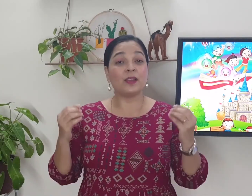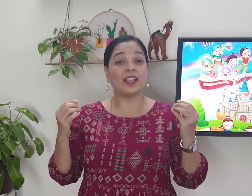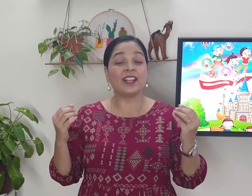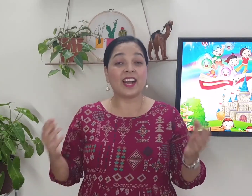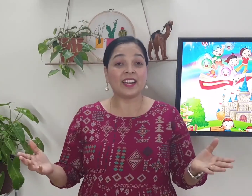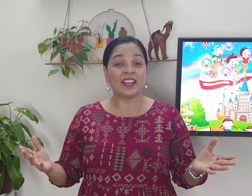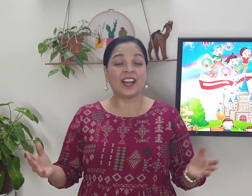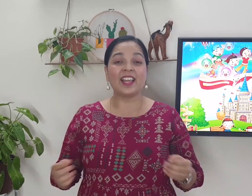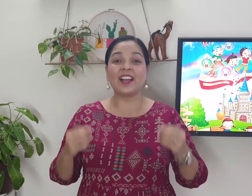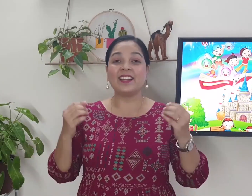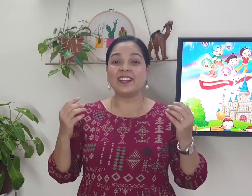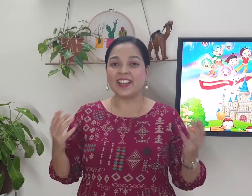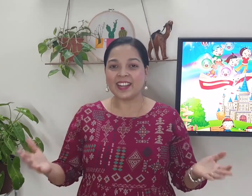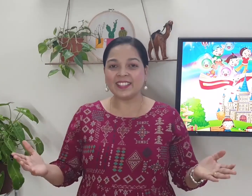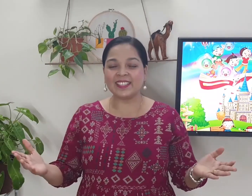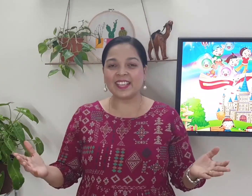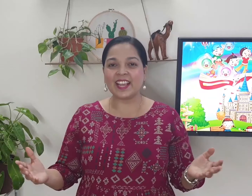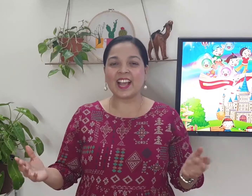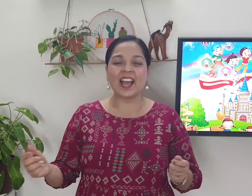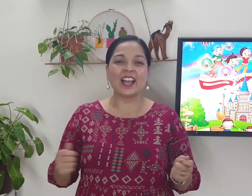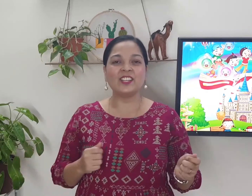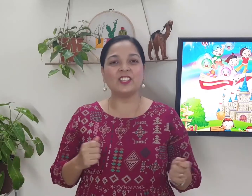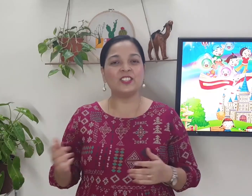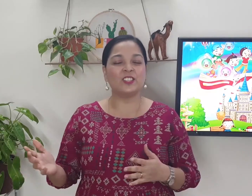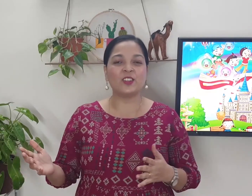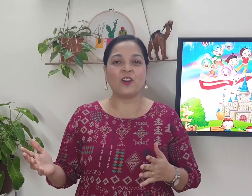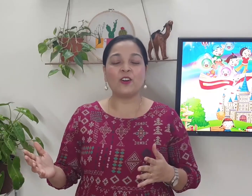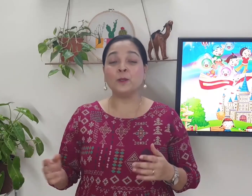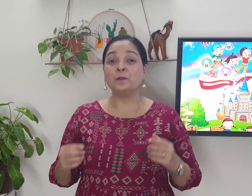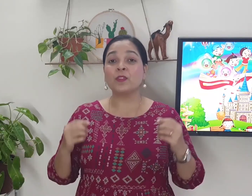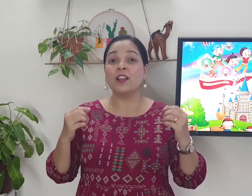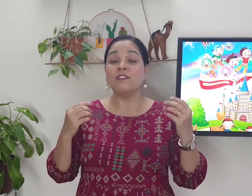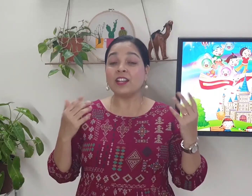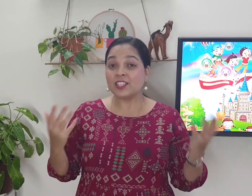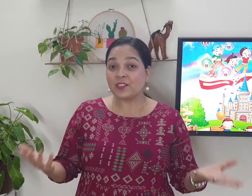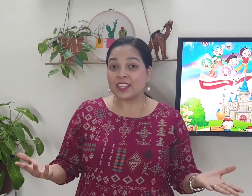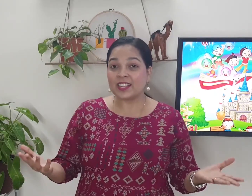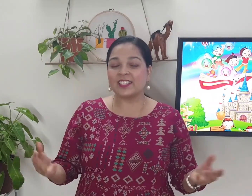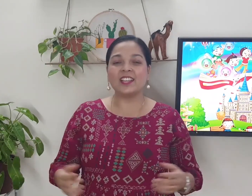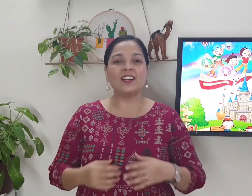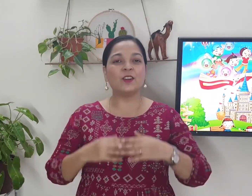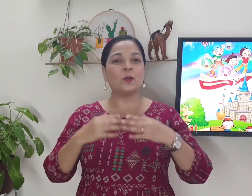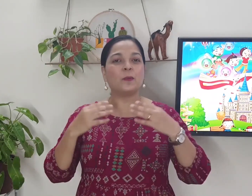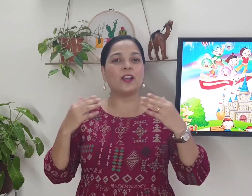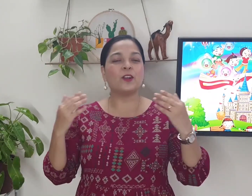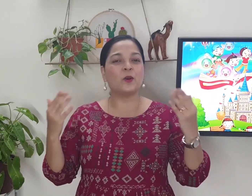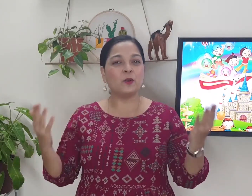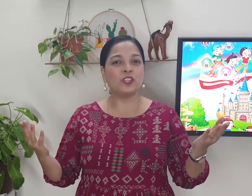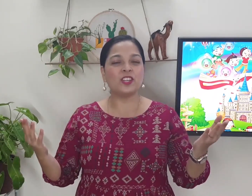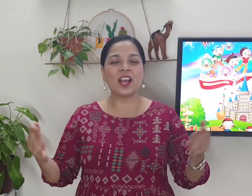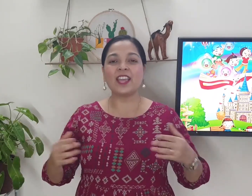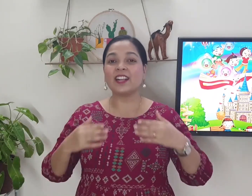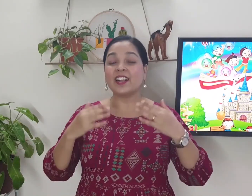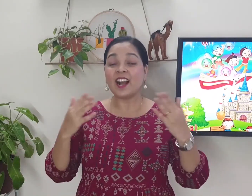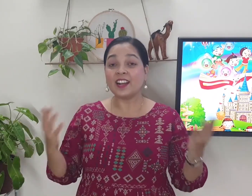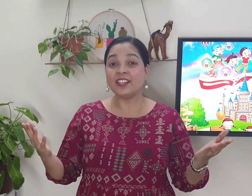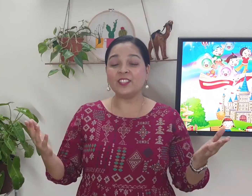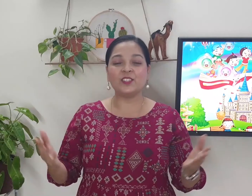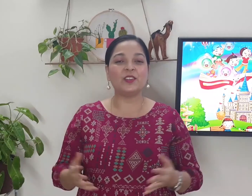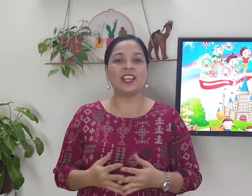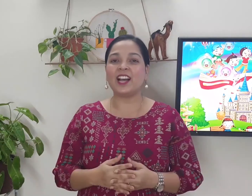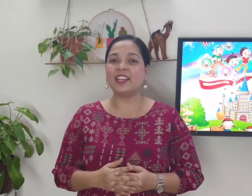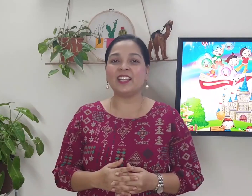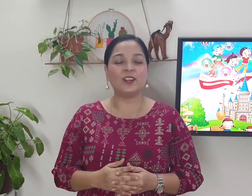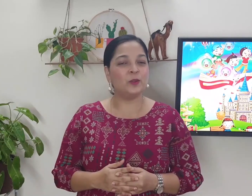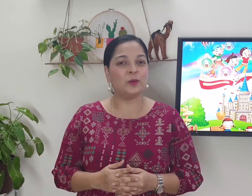केलं, आपण गाणे गायलो, आपण डान्स केला, आपण ॲक्शन सॉन्ग केलं, आपण वास्तविकता संग्रह वाचले, घोषणाही केली